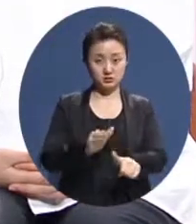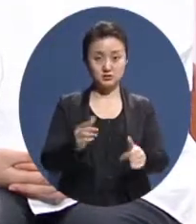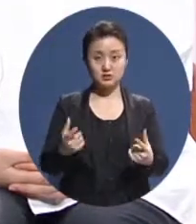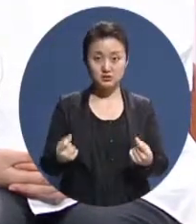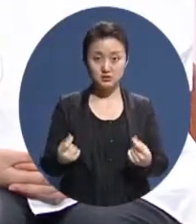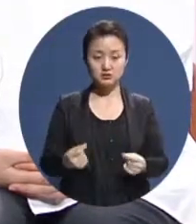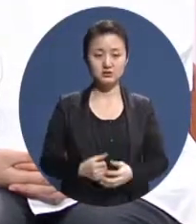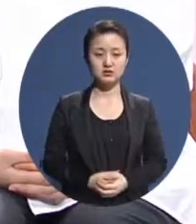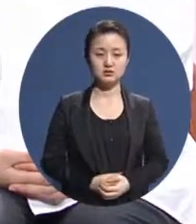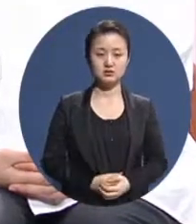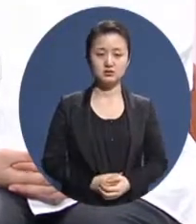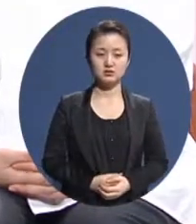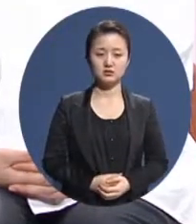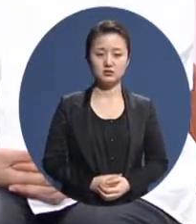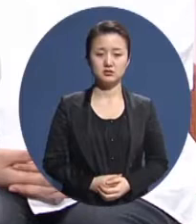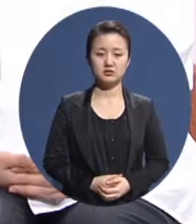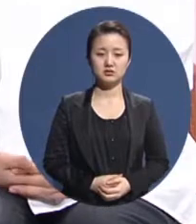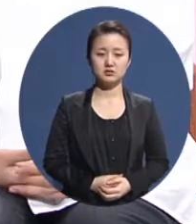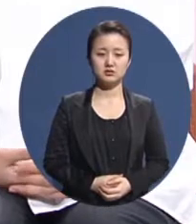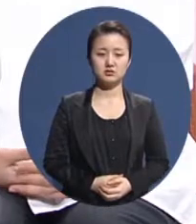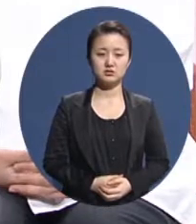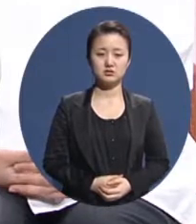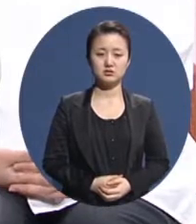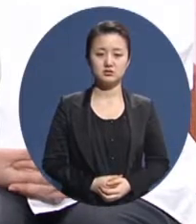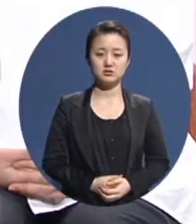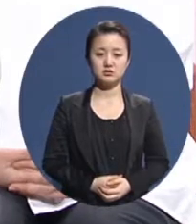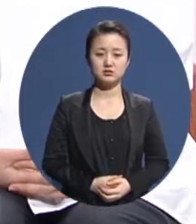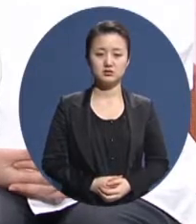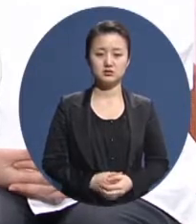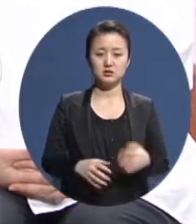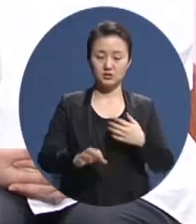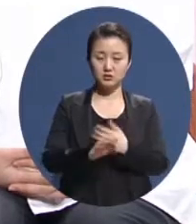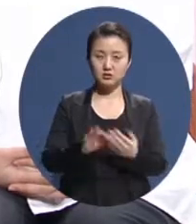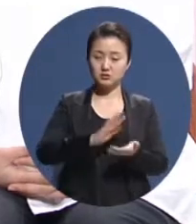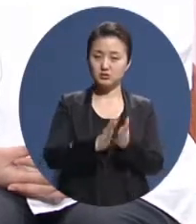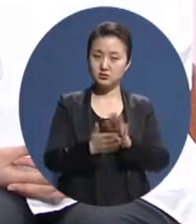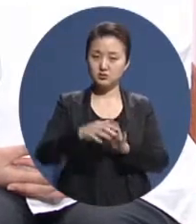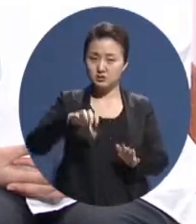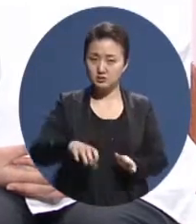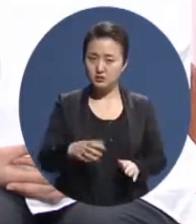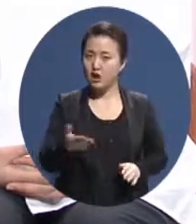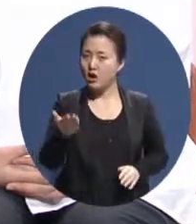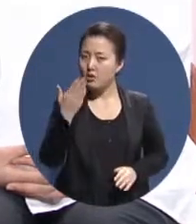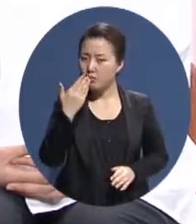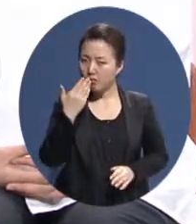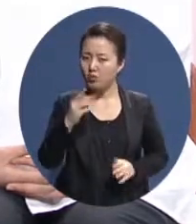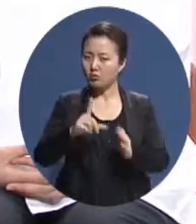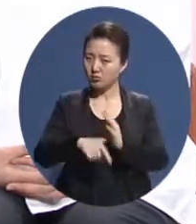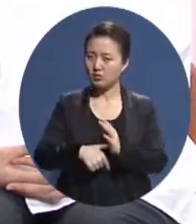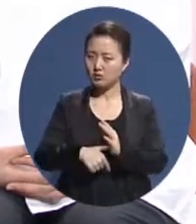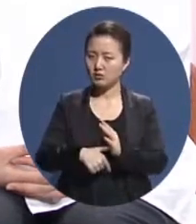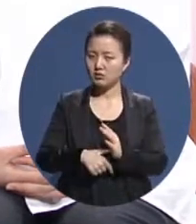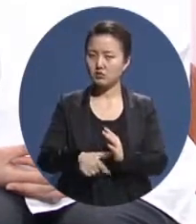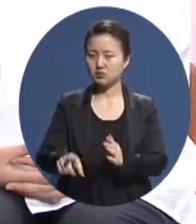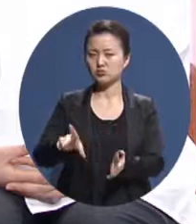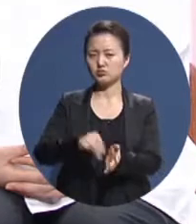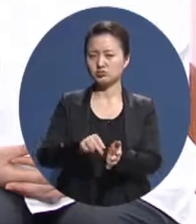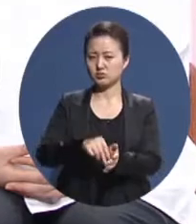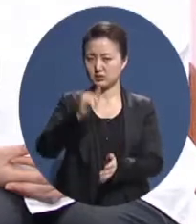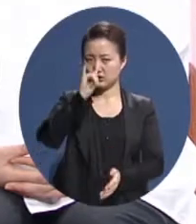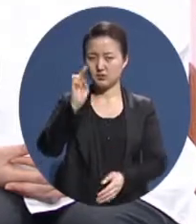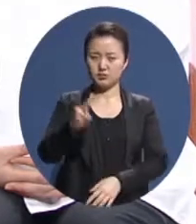큰 다음에 유치원도 가게 되고 그럴 텐데 거기서도 이 식사 문제를 집에서 해결하지 않으면 그런 데 가서도